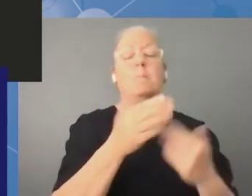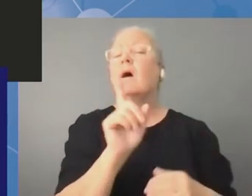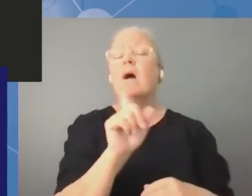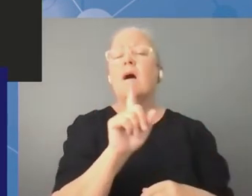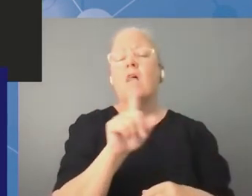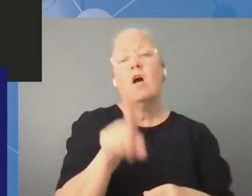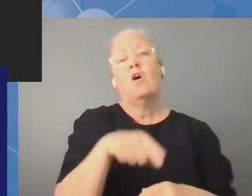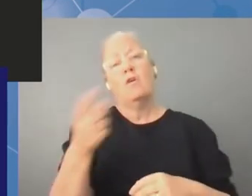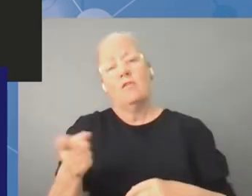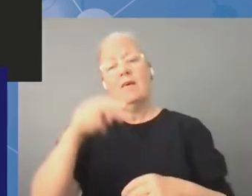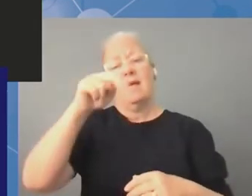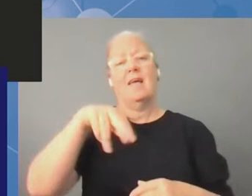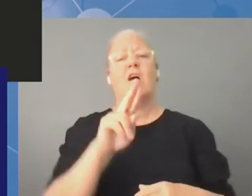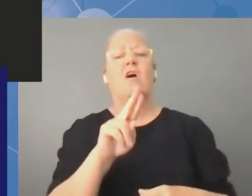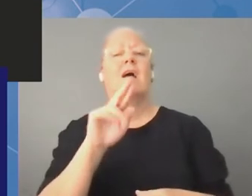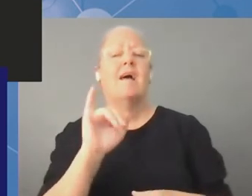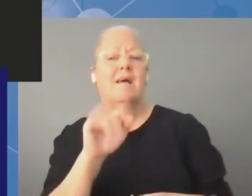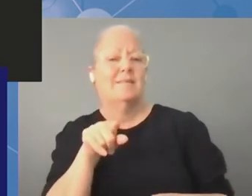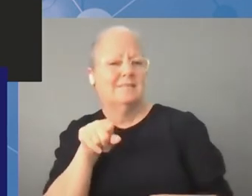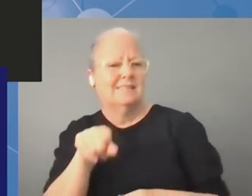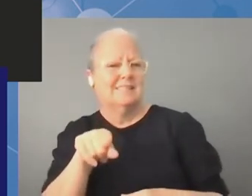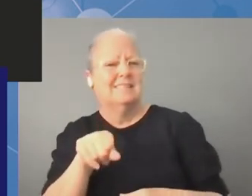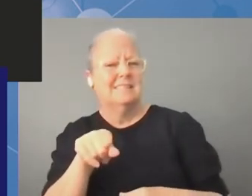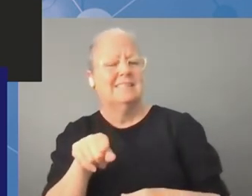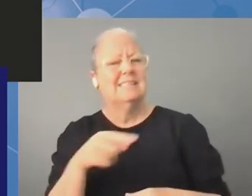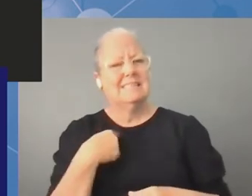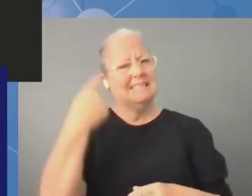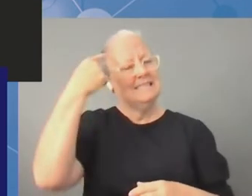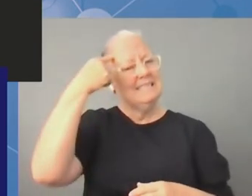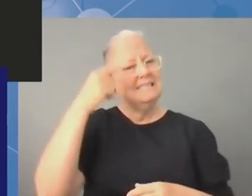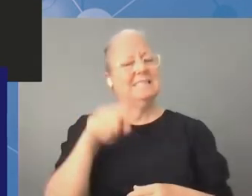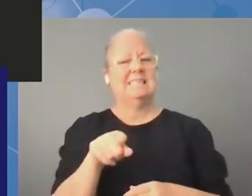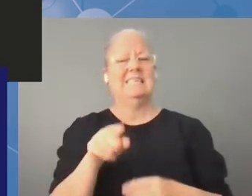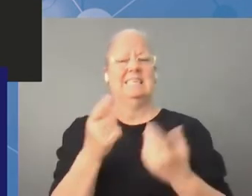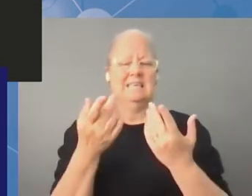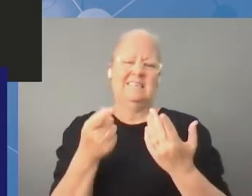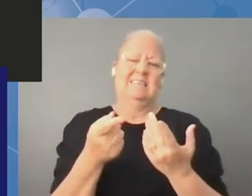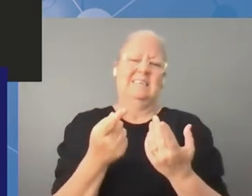وأرجو من منظمي قمة الاي جي اف أن